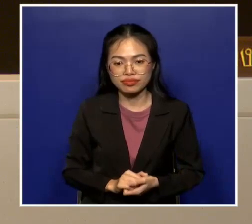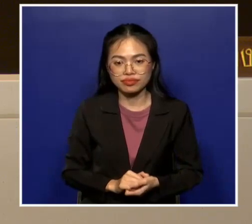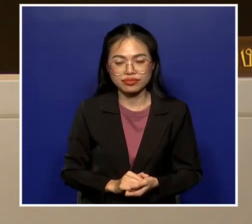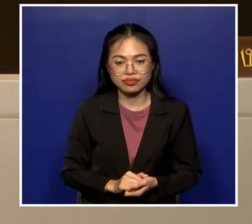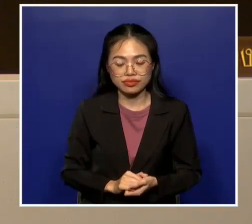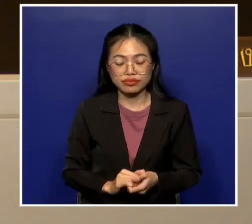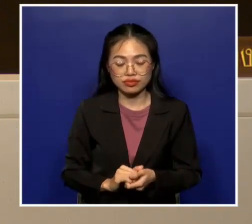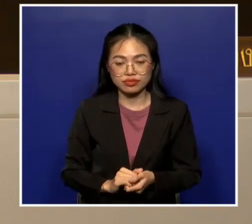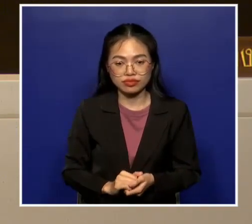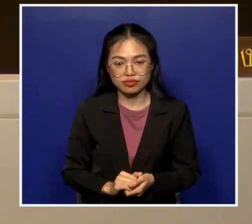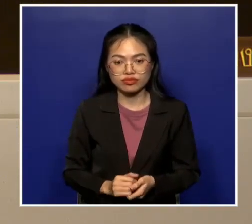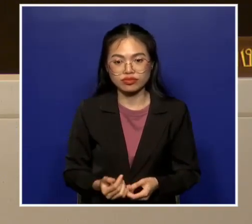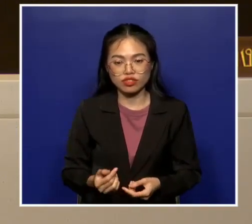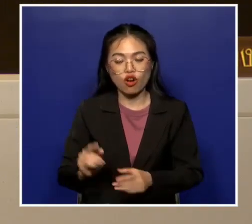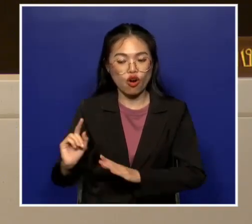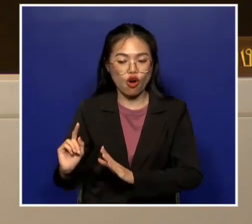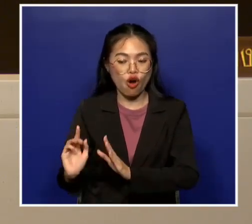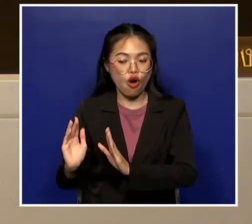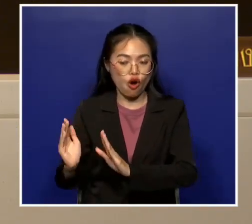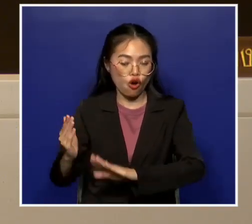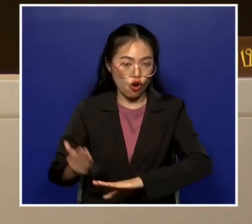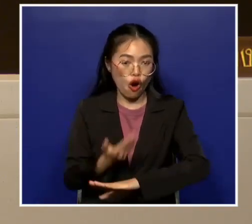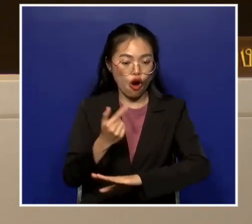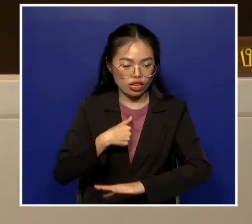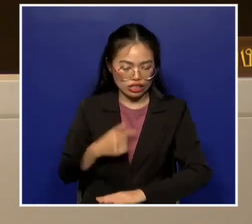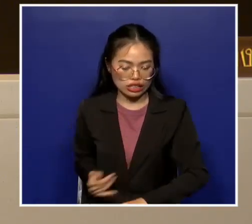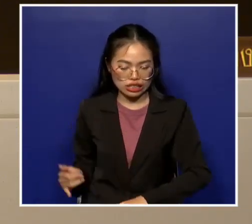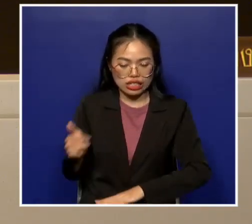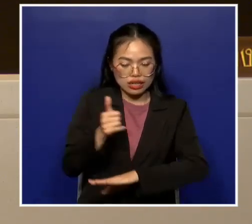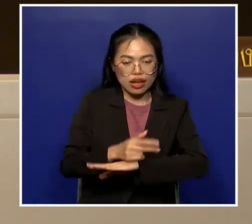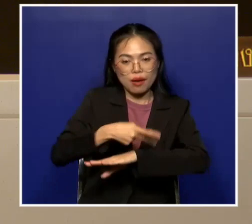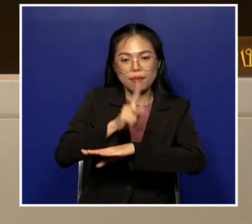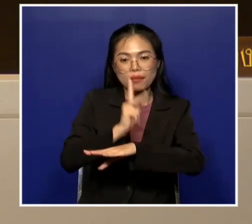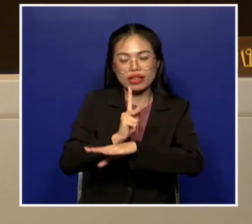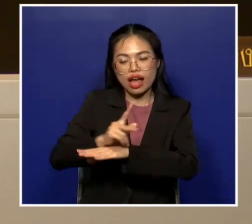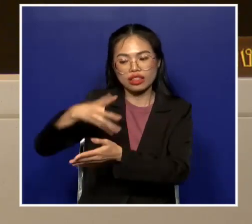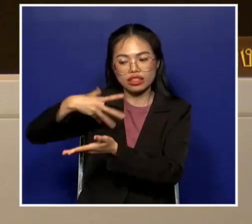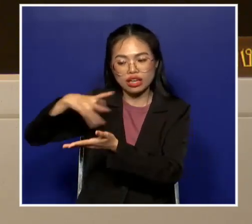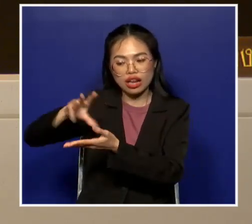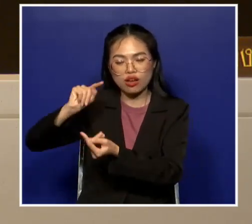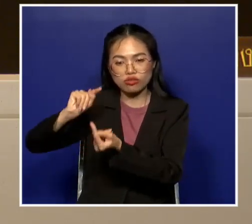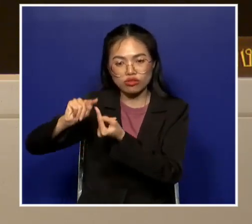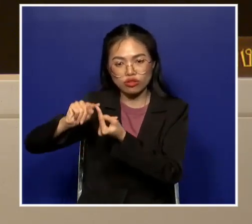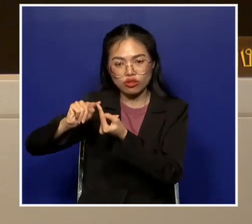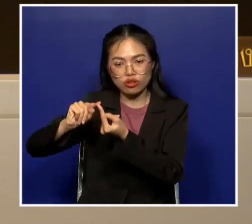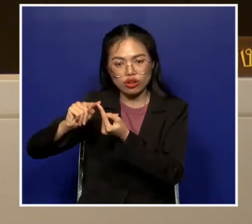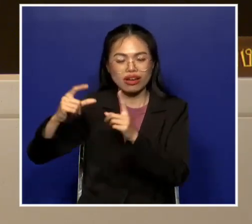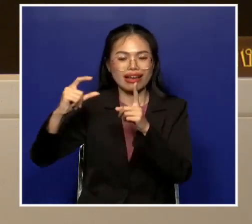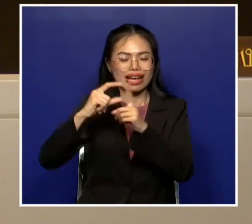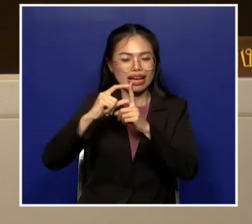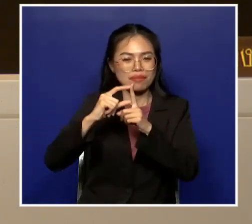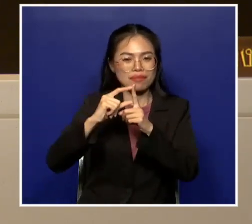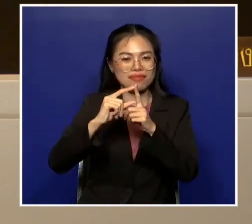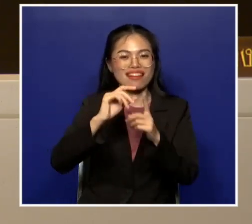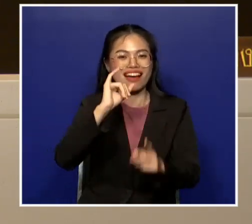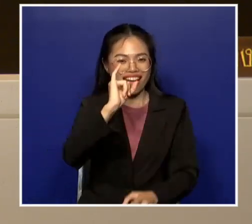ตอนที่ขอนผมขึ้นมานะครับผมฟังอยู่ท่านพูดถึงบุคคลภายนอกผู้หนึ่งใช้คำว่าไอ้โต้งมาเฟียแห่งปัตย